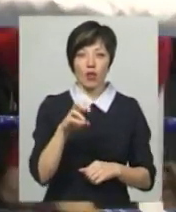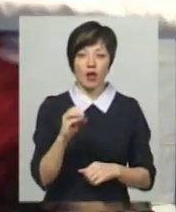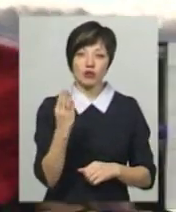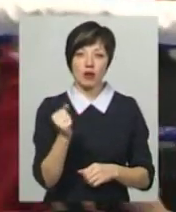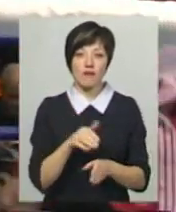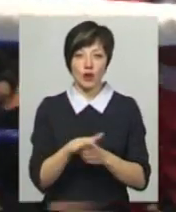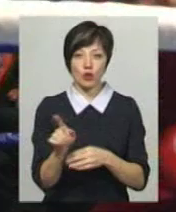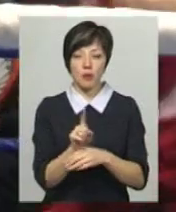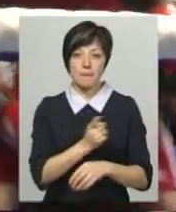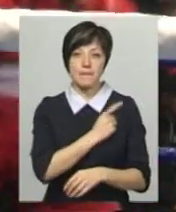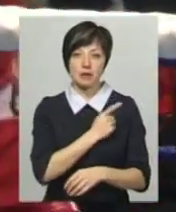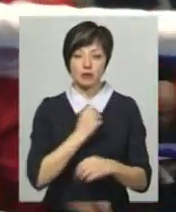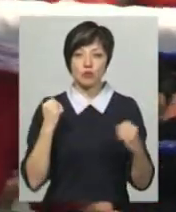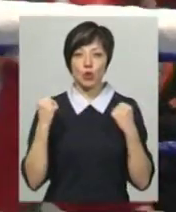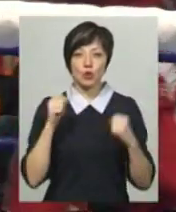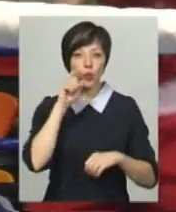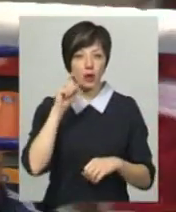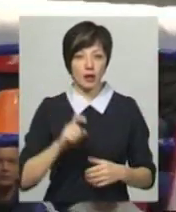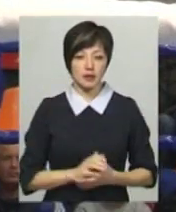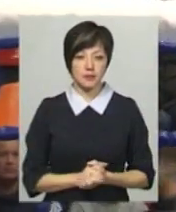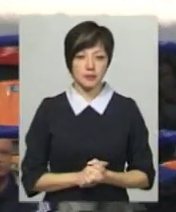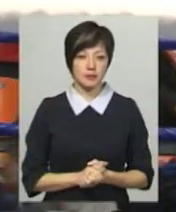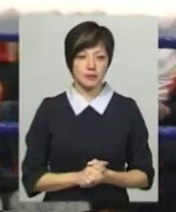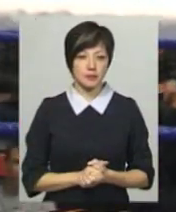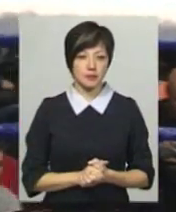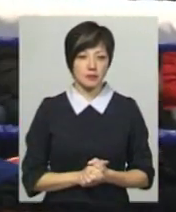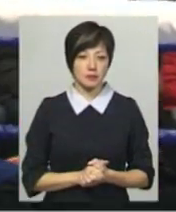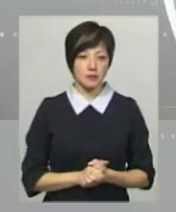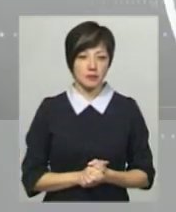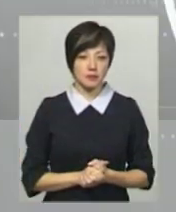виконав норматив майстра спорту України.